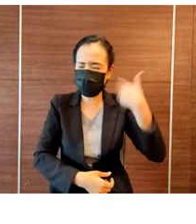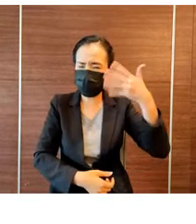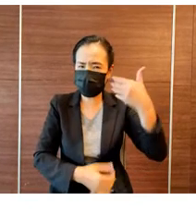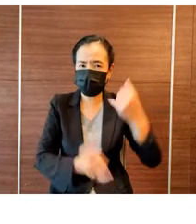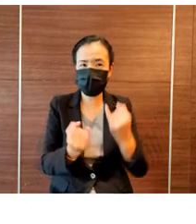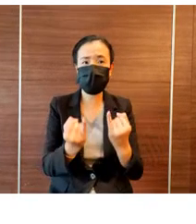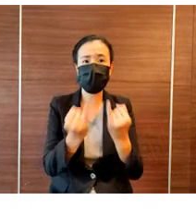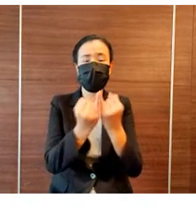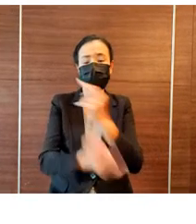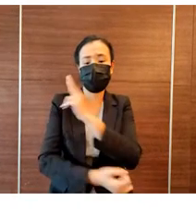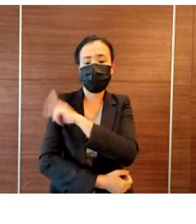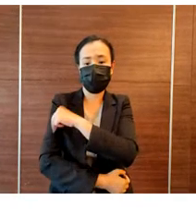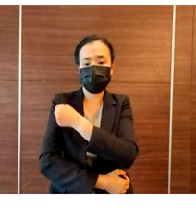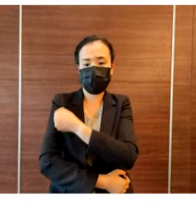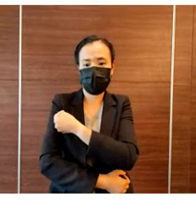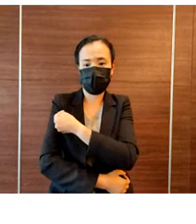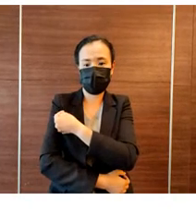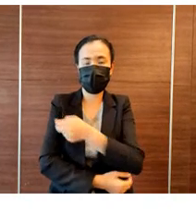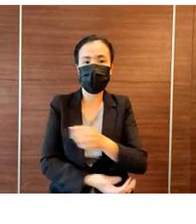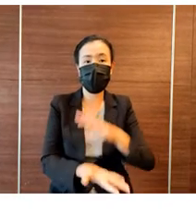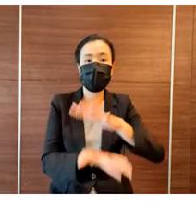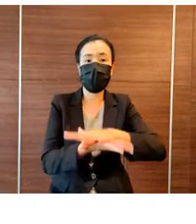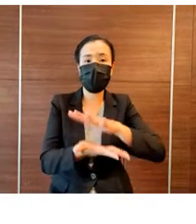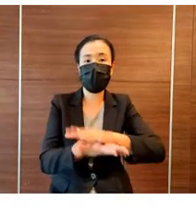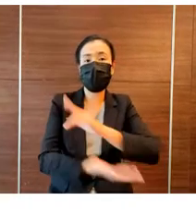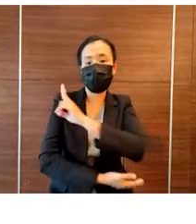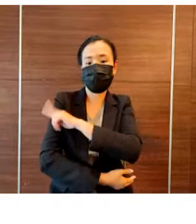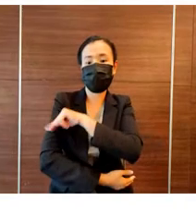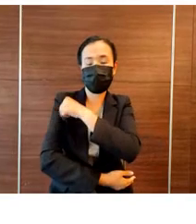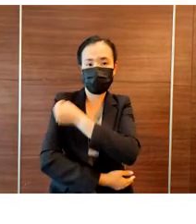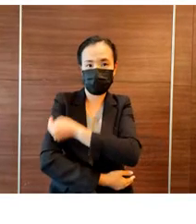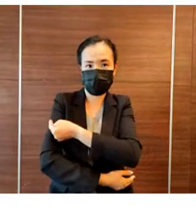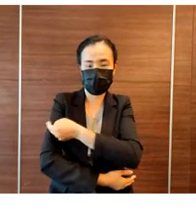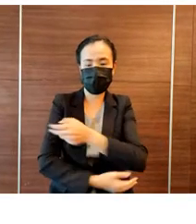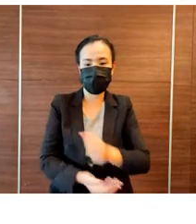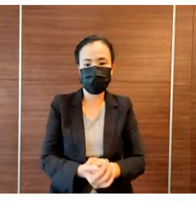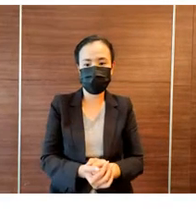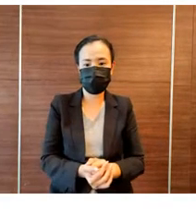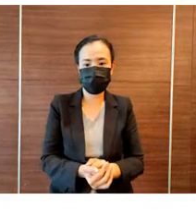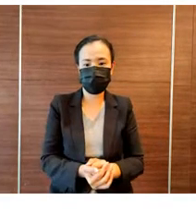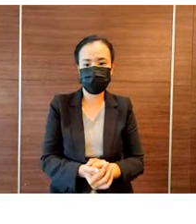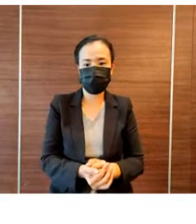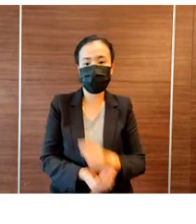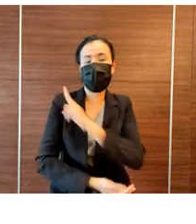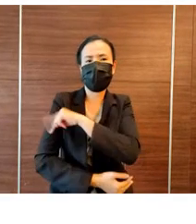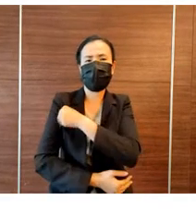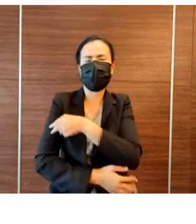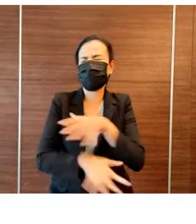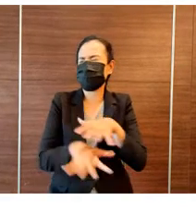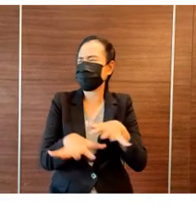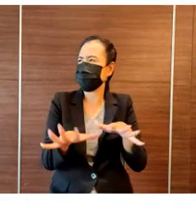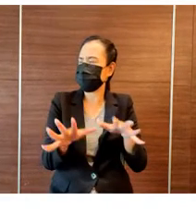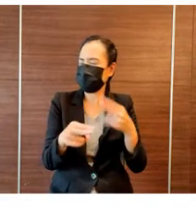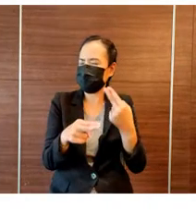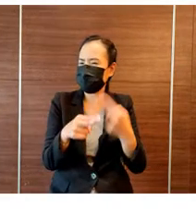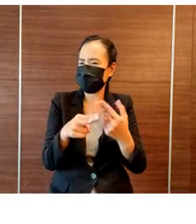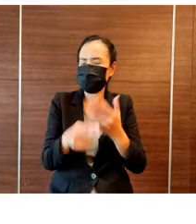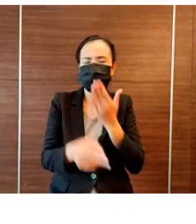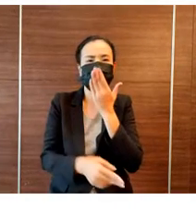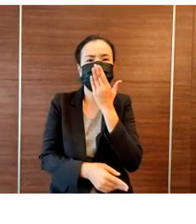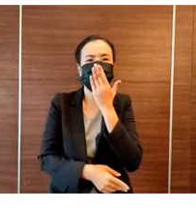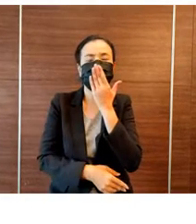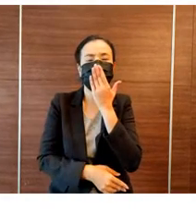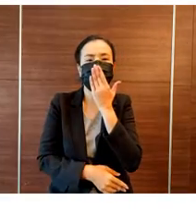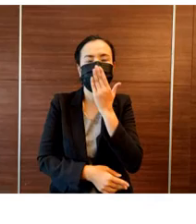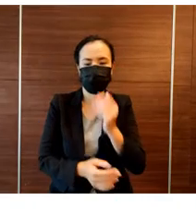าหมอเป็นโรงเรียนแพทย์แห่งหนึ่งเป็นโรงเรียนแพทย์ที่ไม่ใช่แพทย์ปกติไม่พูดชื่อแล้วกันก็